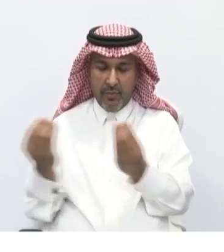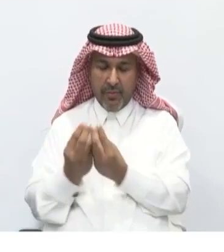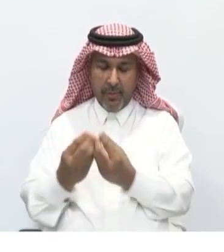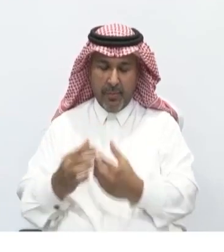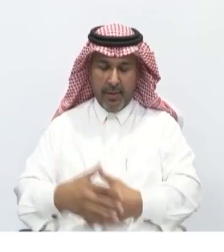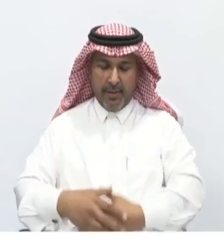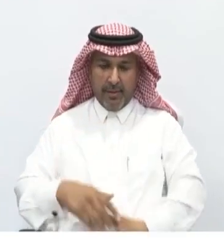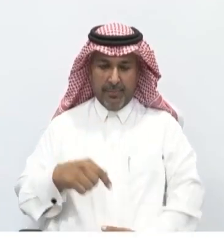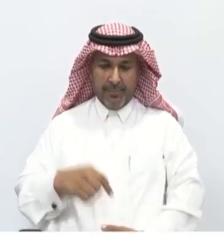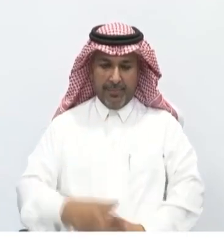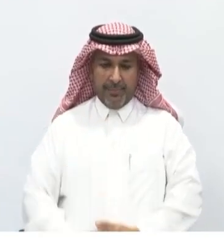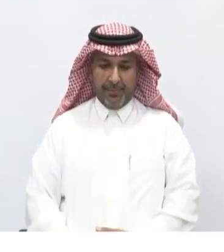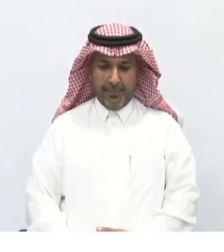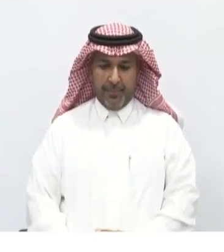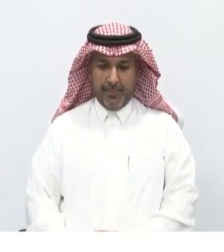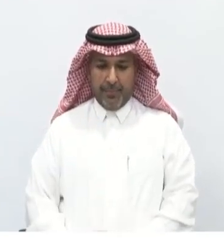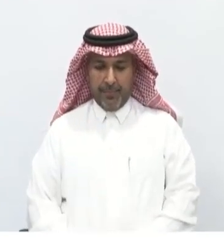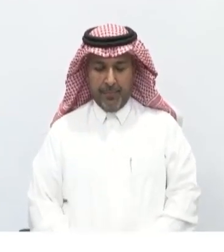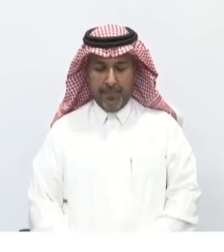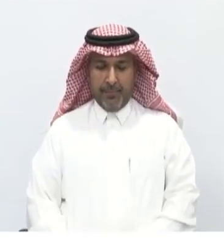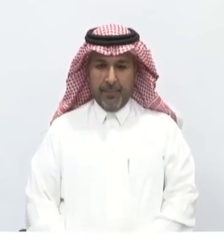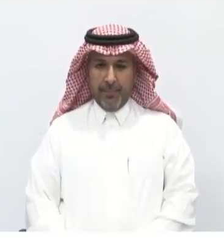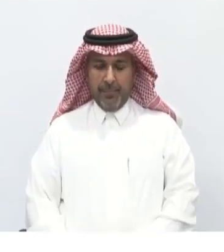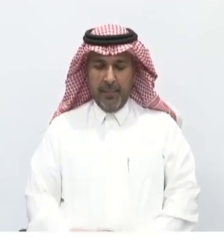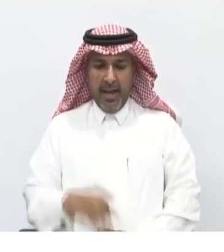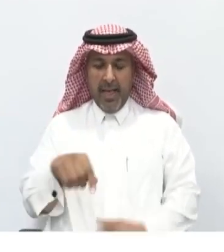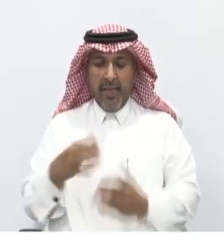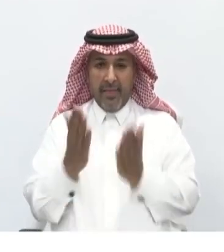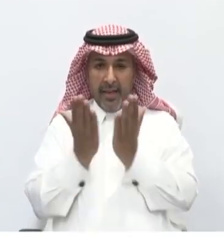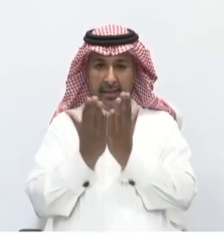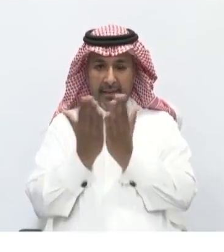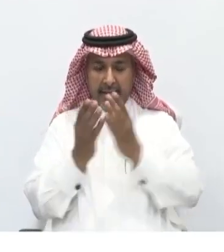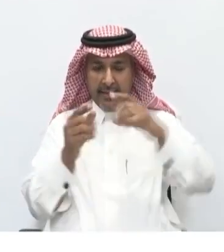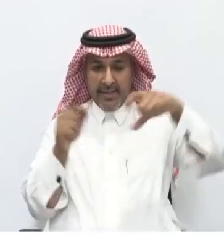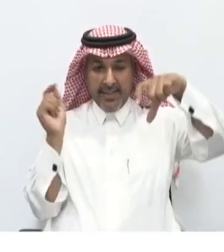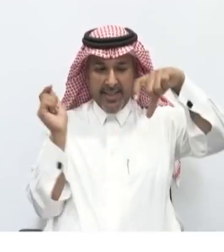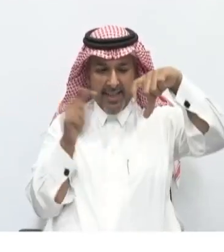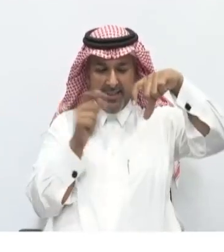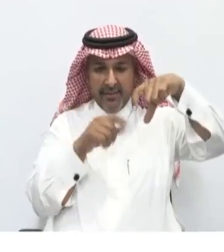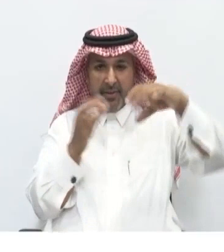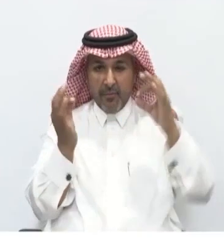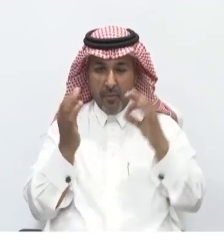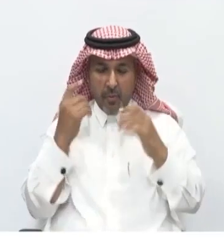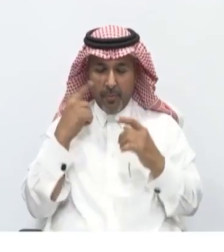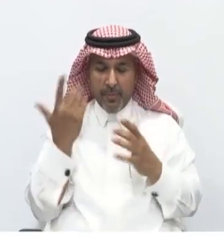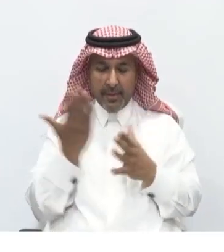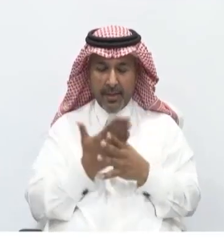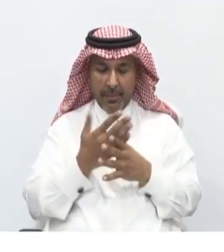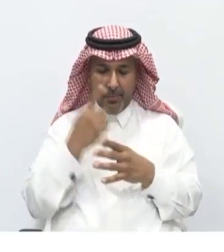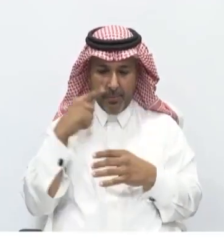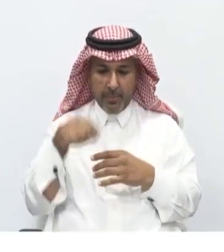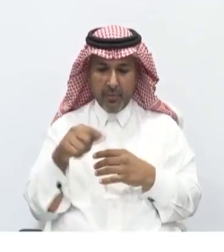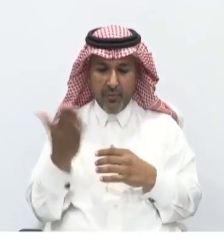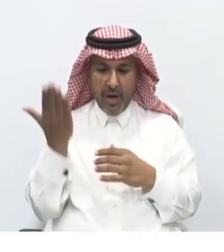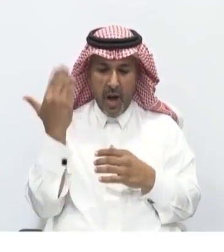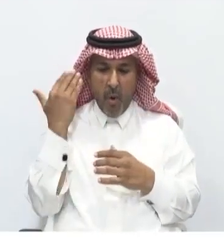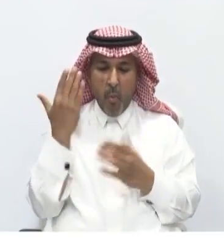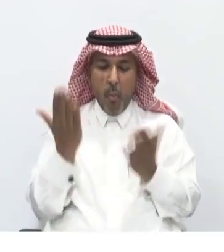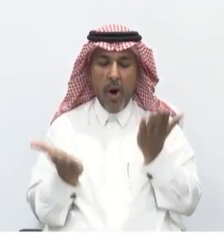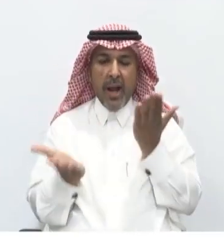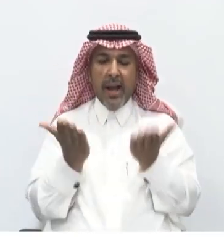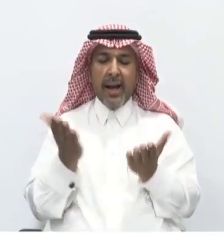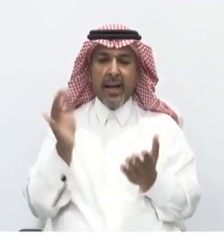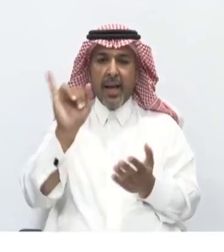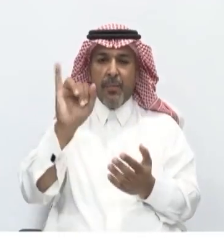اهدافنا انتهينا من الهدف الاول وصفنا العلاقات من خلال المعادله الكيميائيه الموزونه باذن الله اليوم سنحقق الهدف الثاني